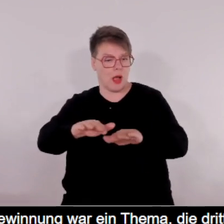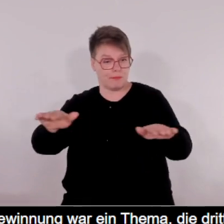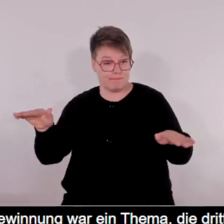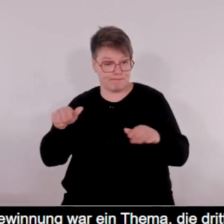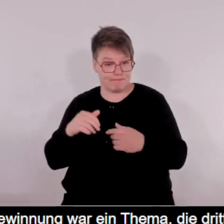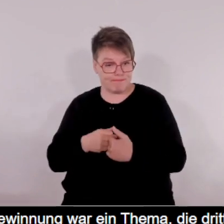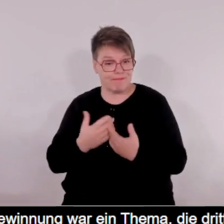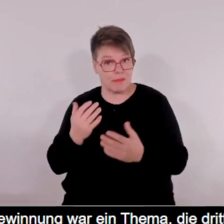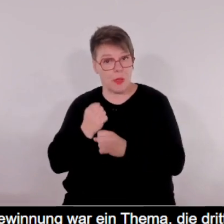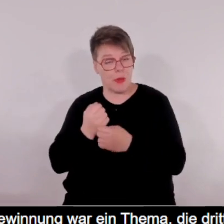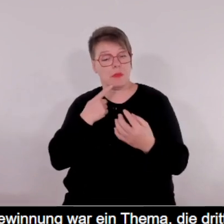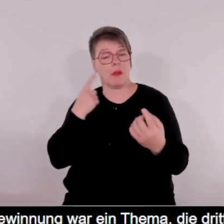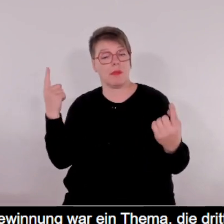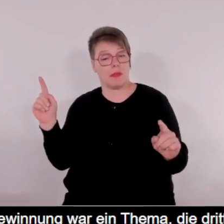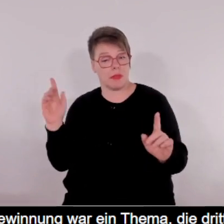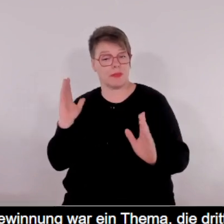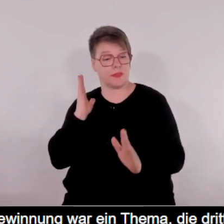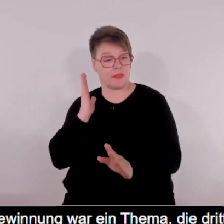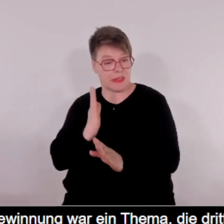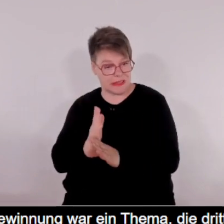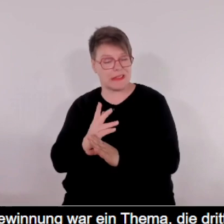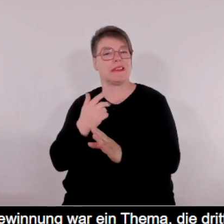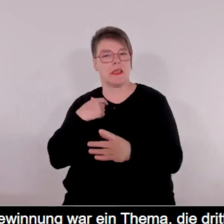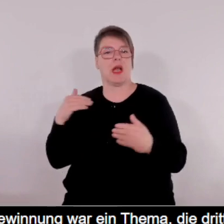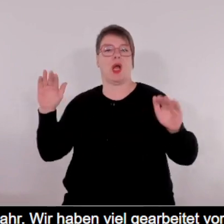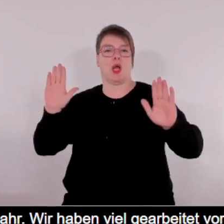Weihnachtsferien wieder mit vollem Elan durchzustarten.